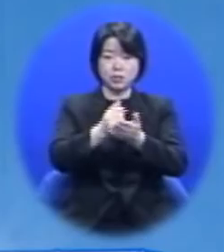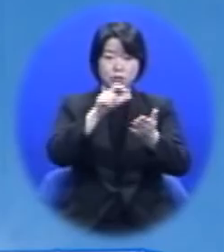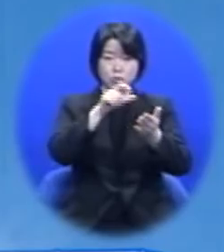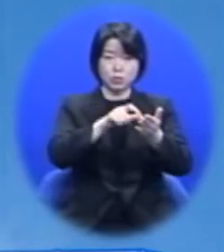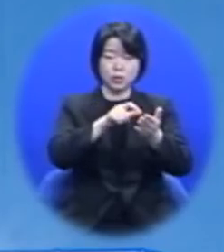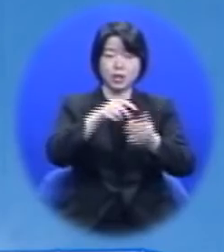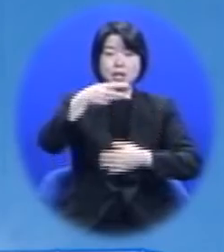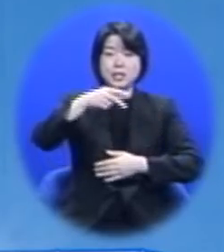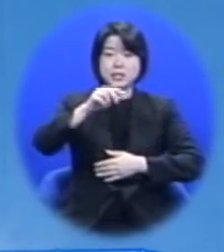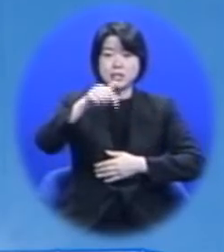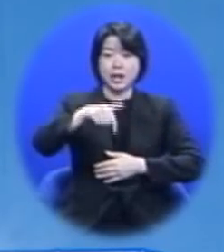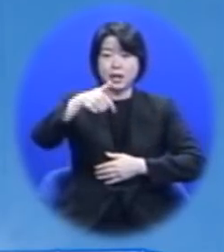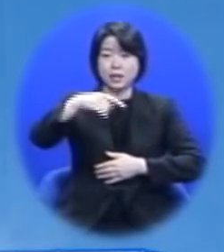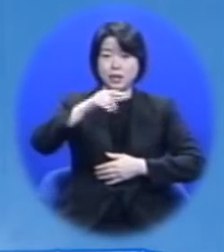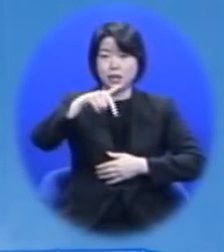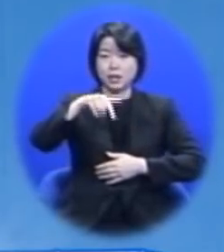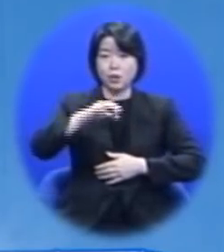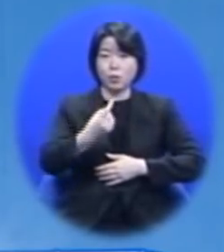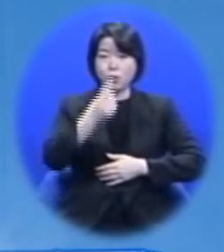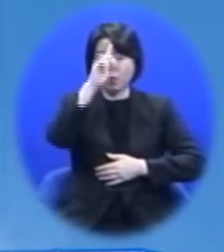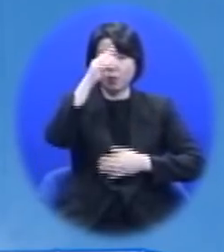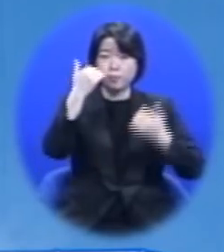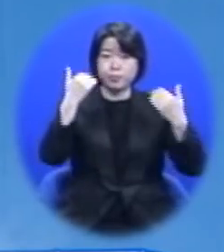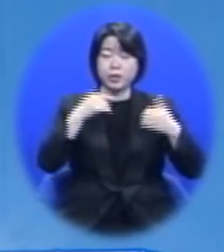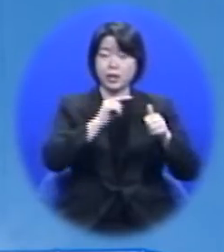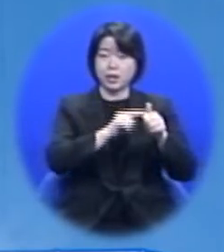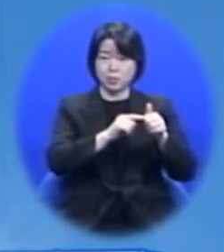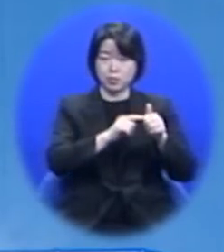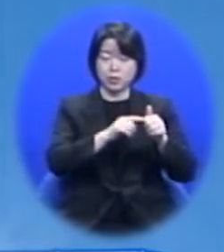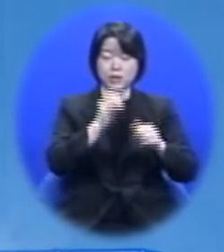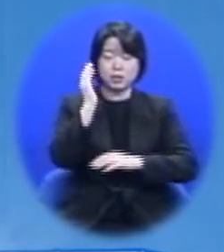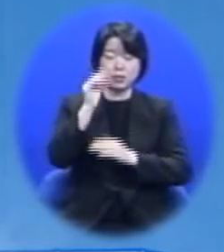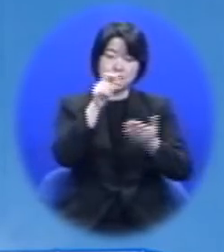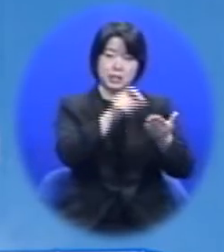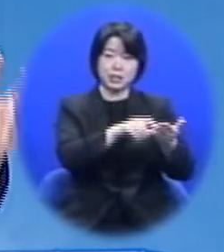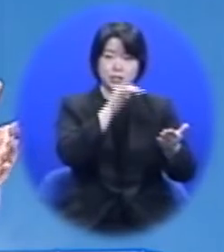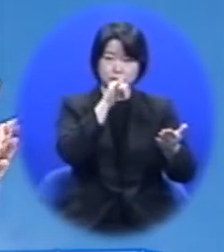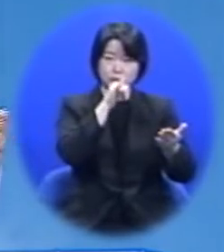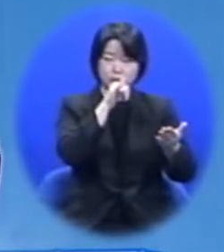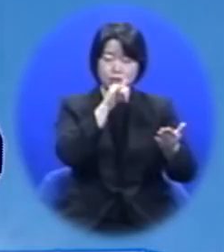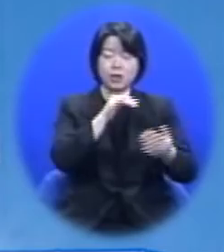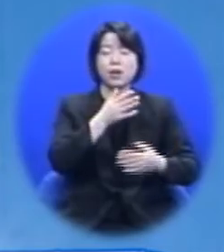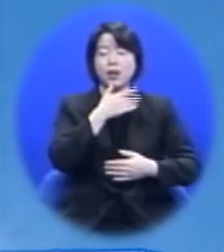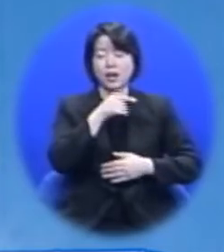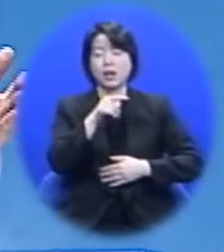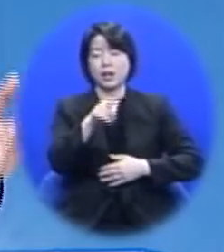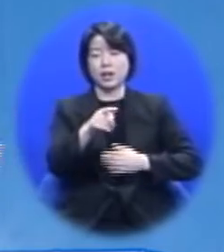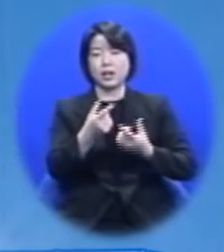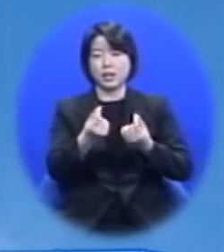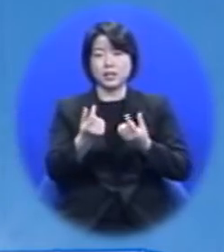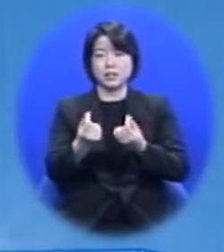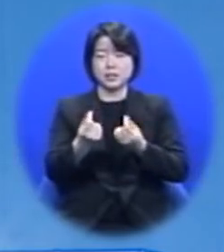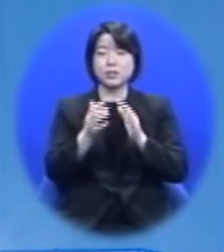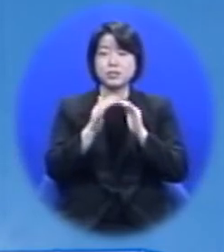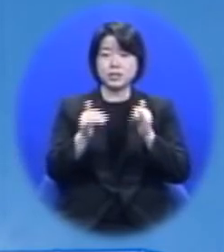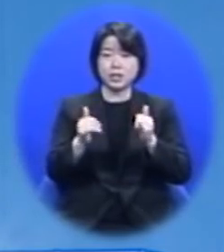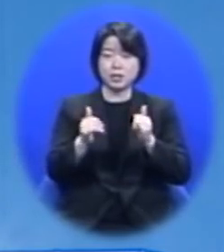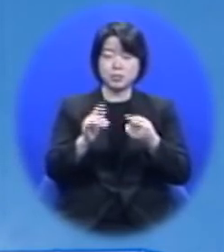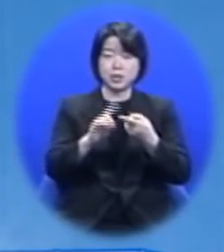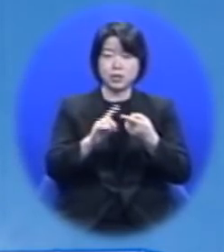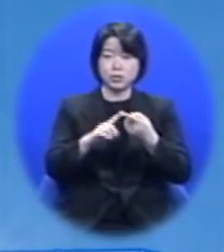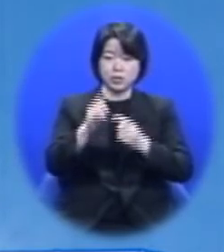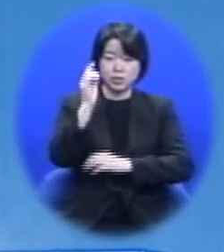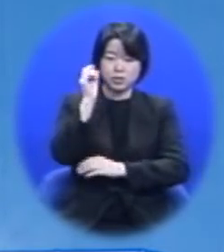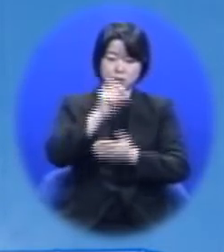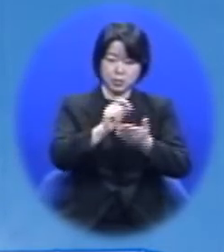그 삭개오 감독이 도대체 어떤 분이었나? 바로 이런 분이었다고 이게 성경에 기록을 해둔 겁니다.